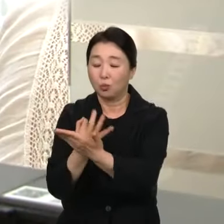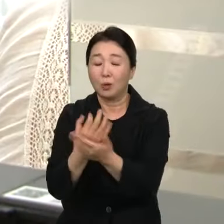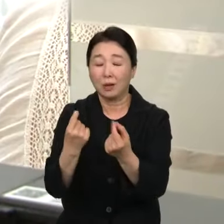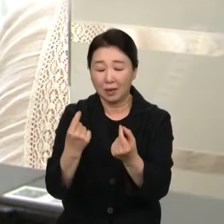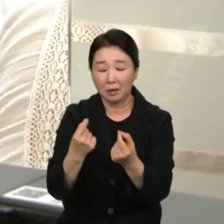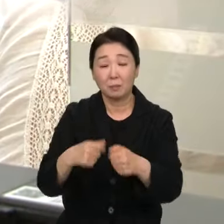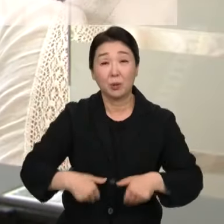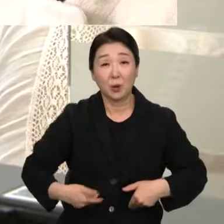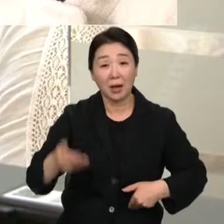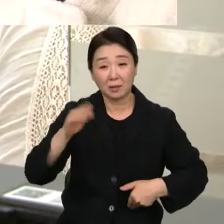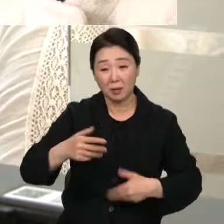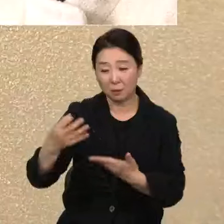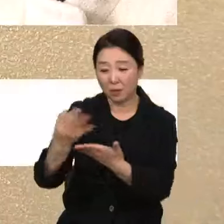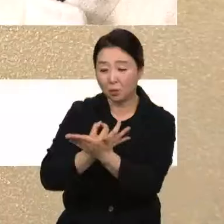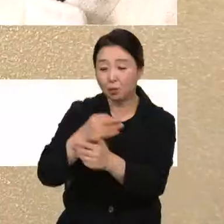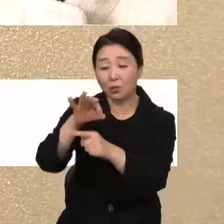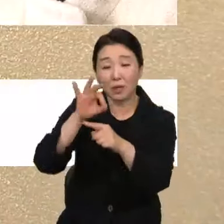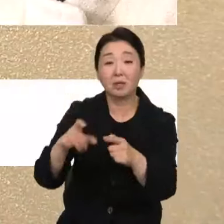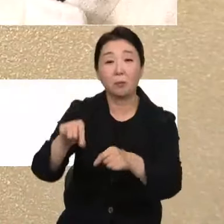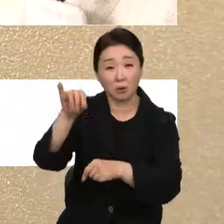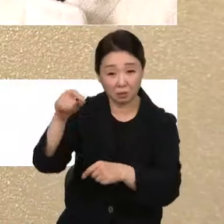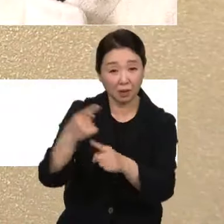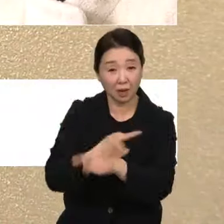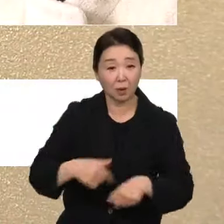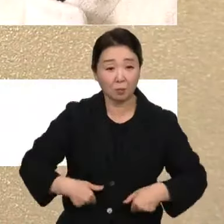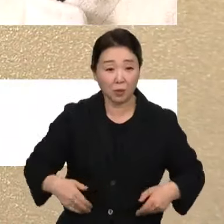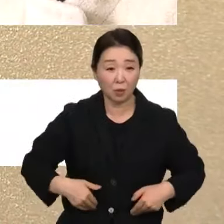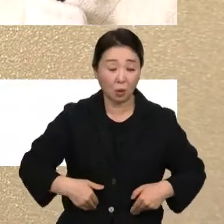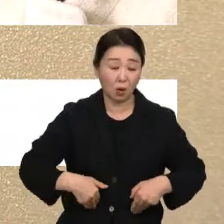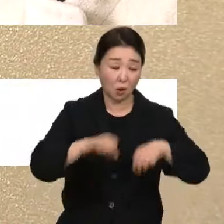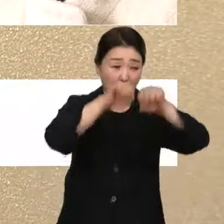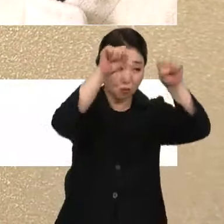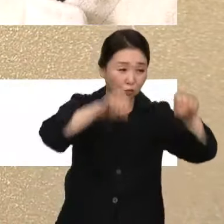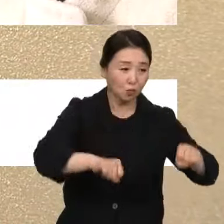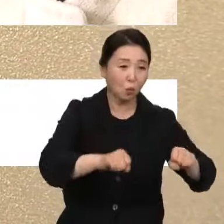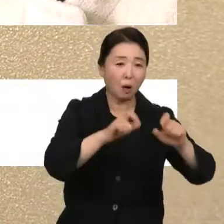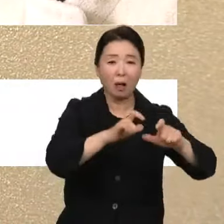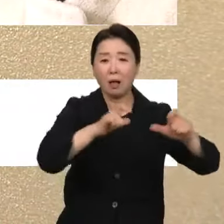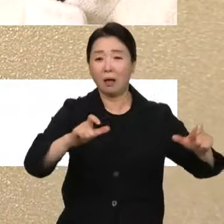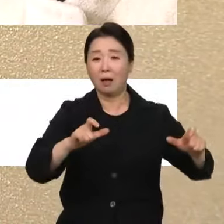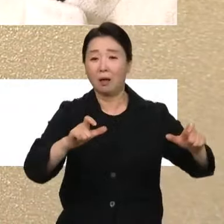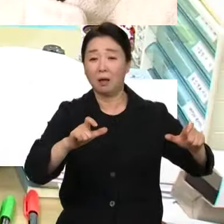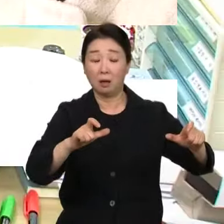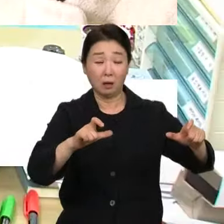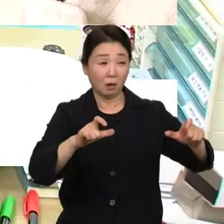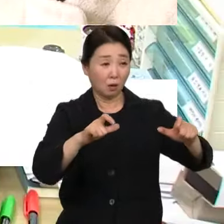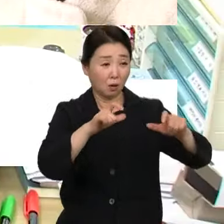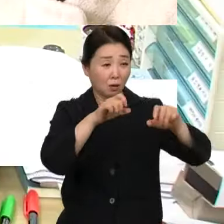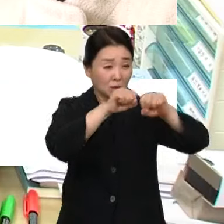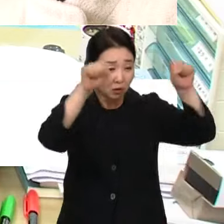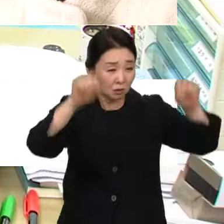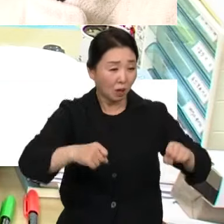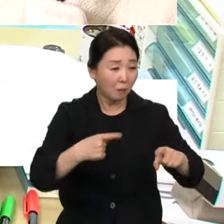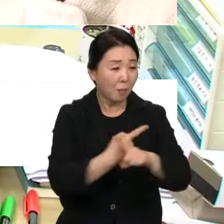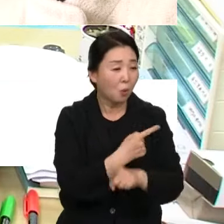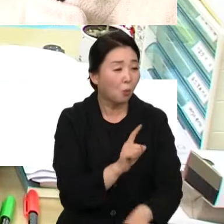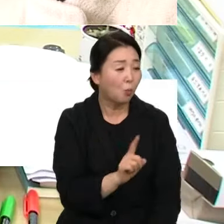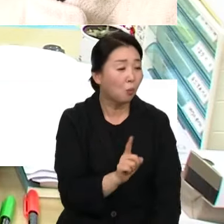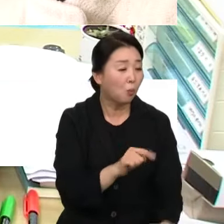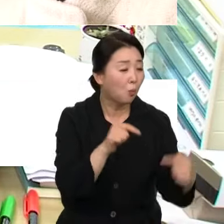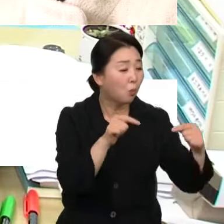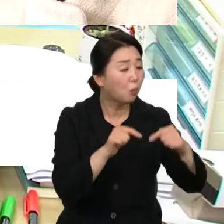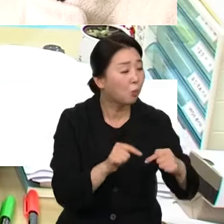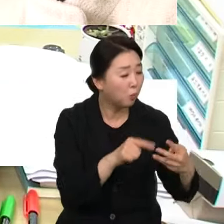합니다. 구조개혁은 훨씬 범위가 넓은 건데 어떤 구조개혁안을 같이 논의를 해야